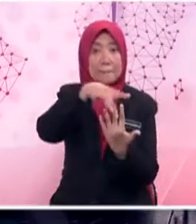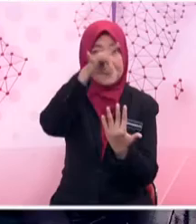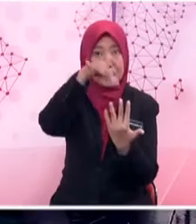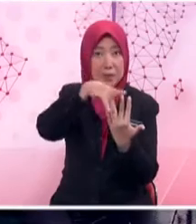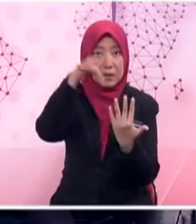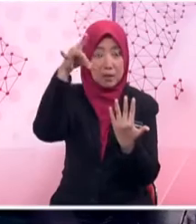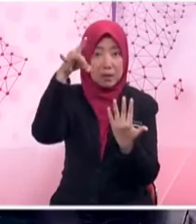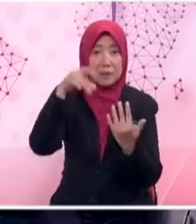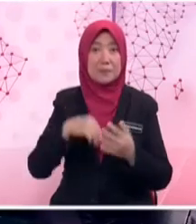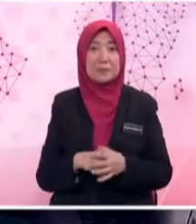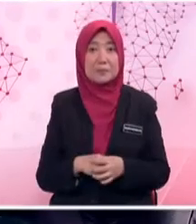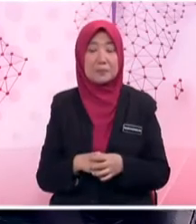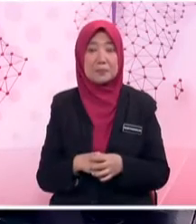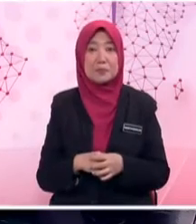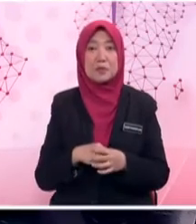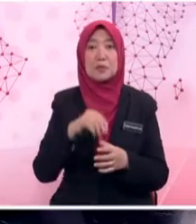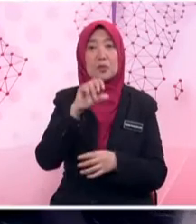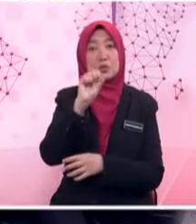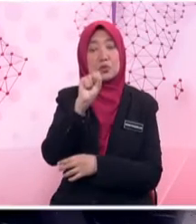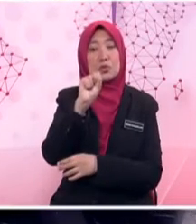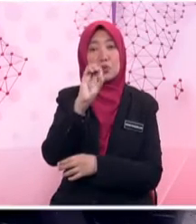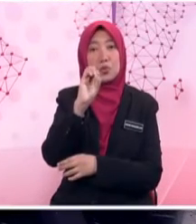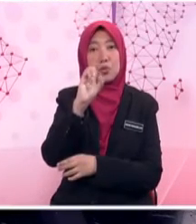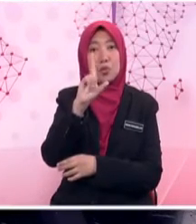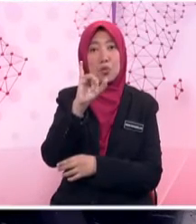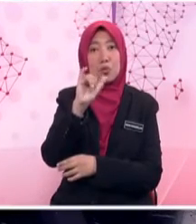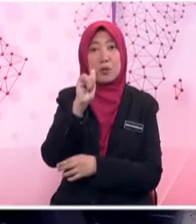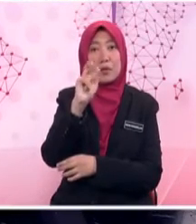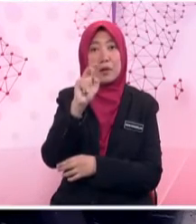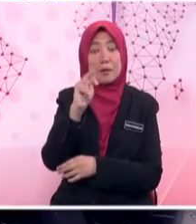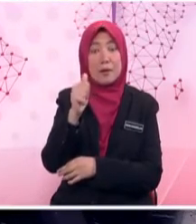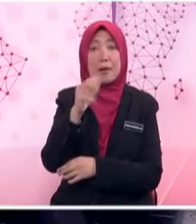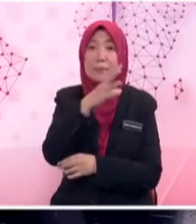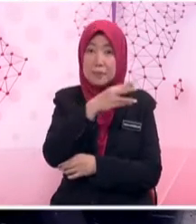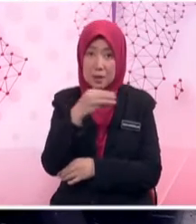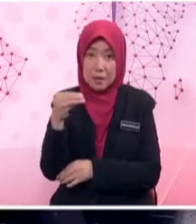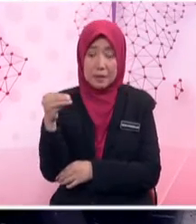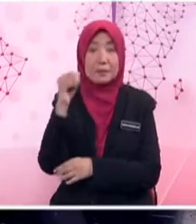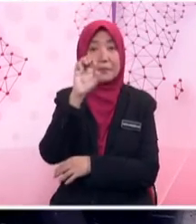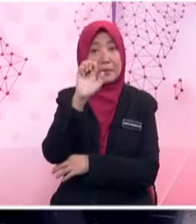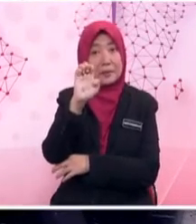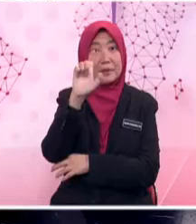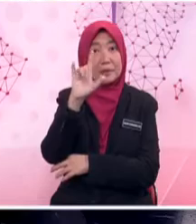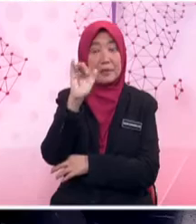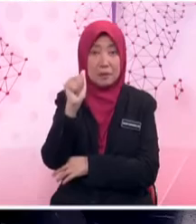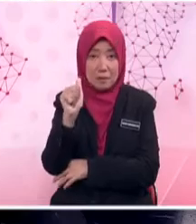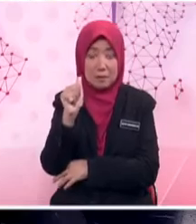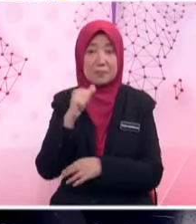subjek Suliana bersama Ilya. Suliana bersama Ilya.